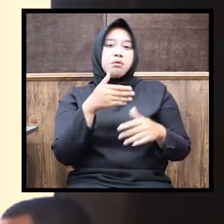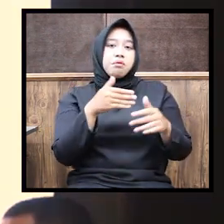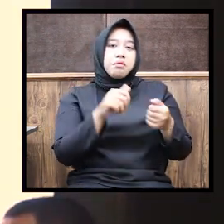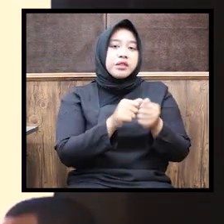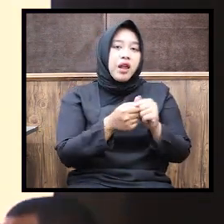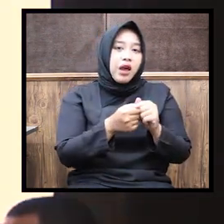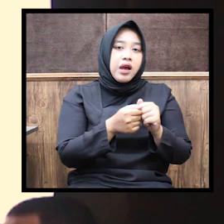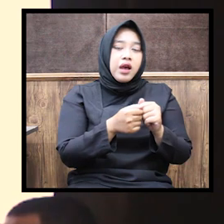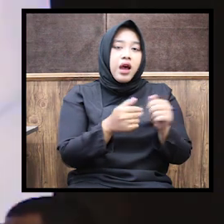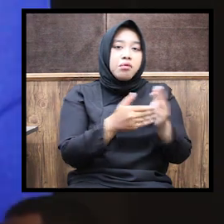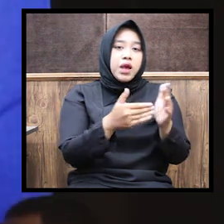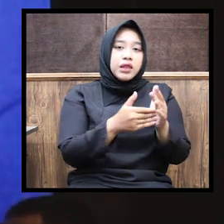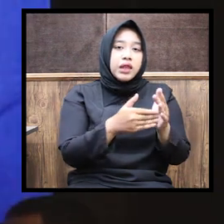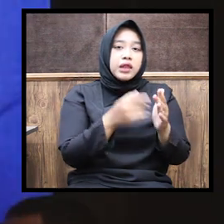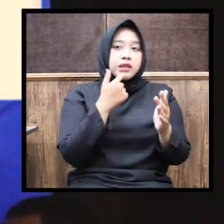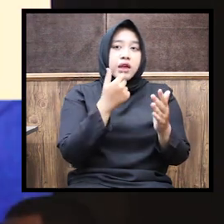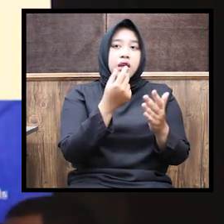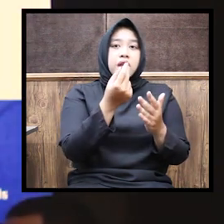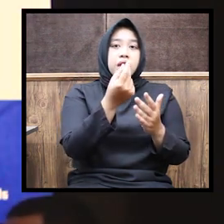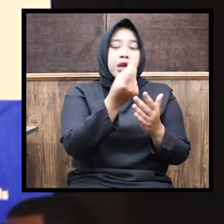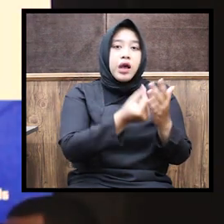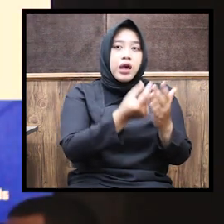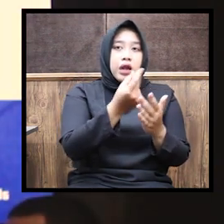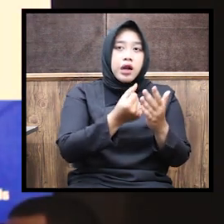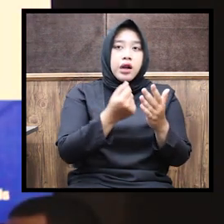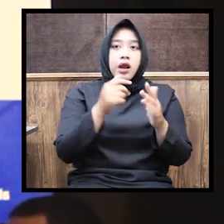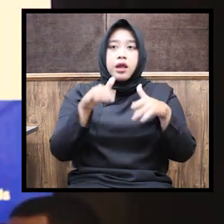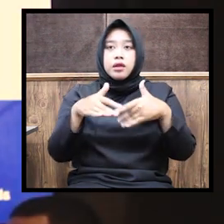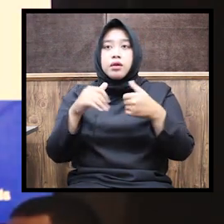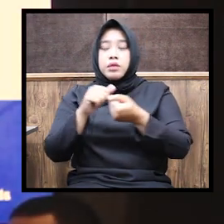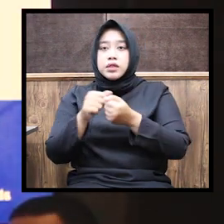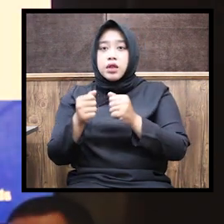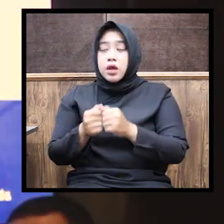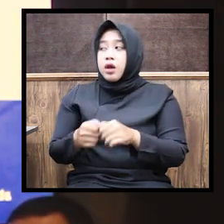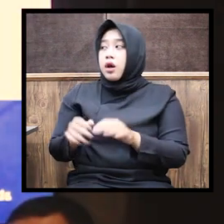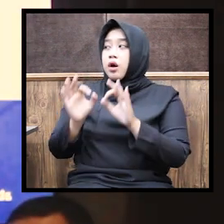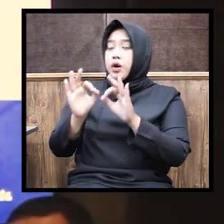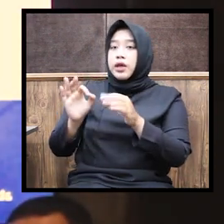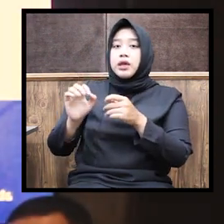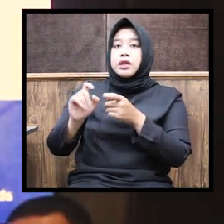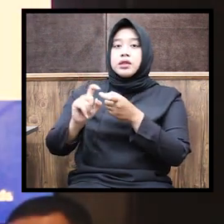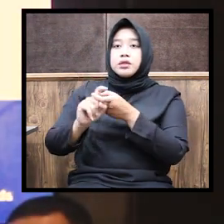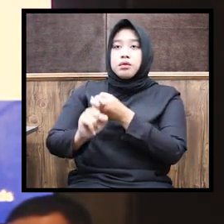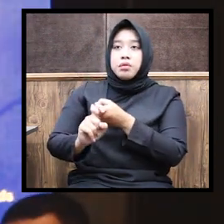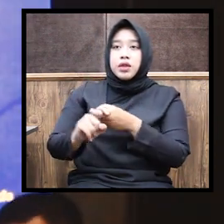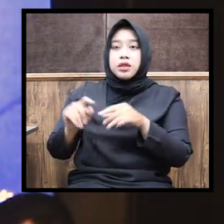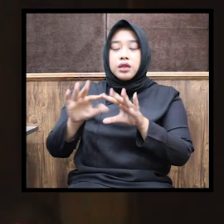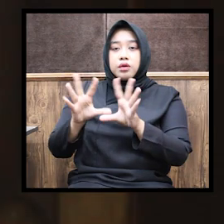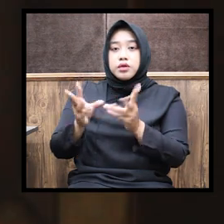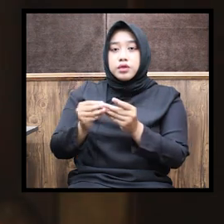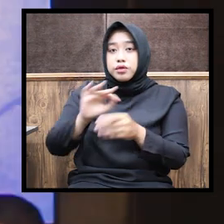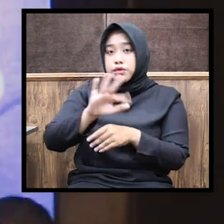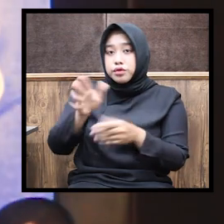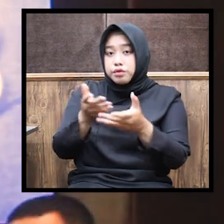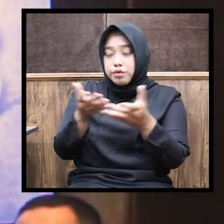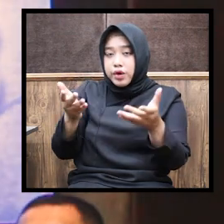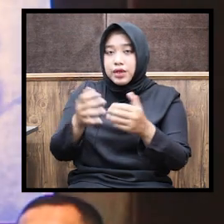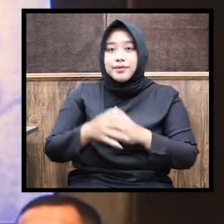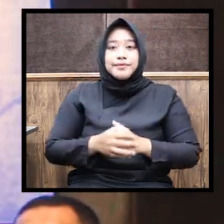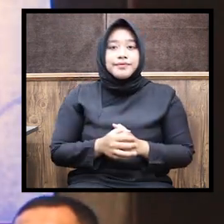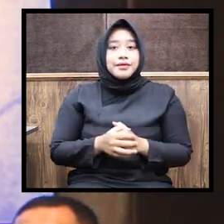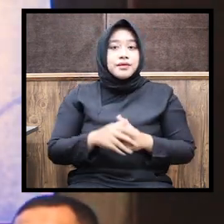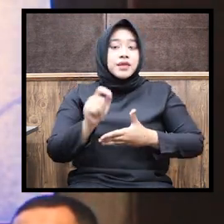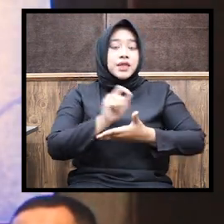perencanaan seperti itu seperti itu Pak Oke sobat inklusif sekalian eh